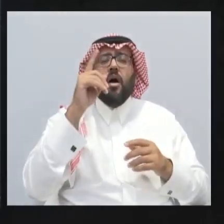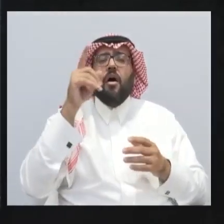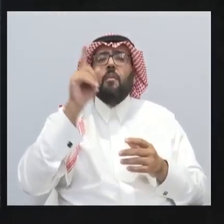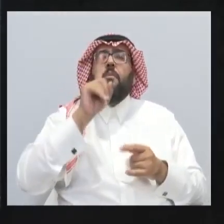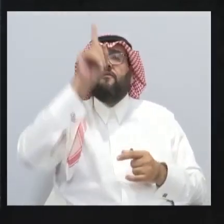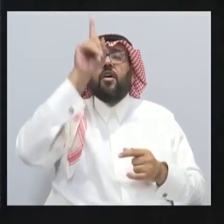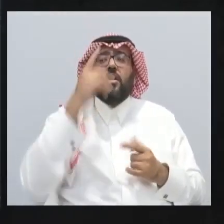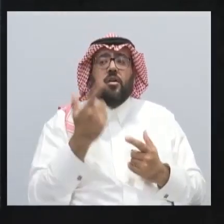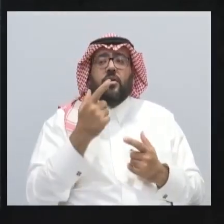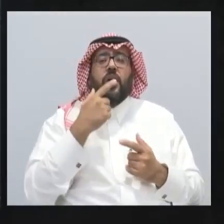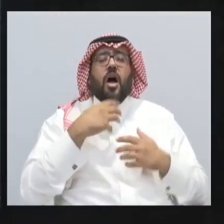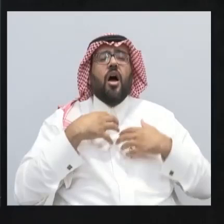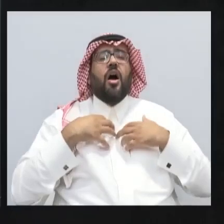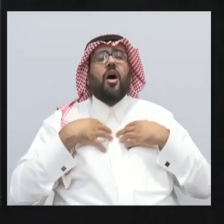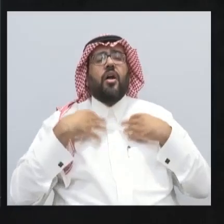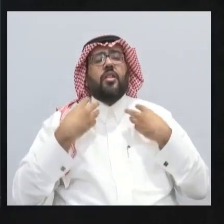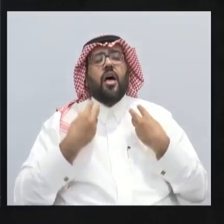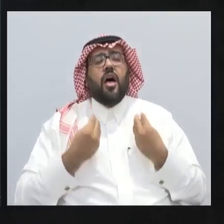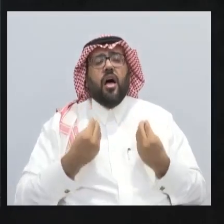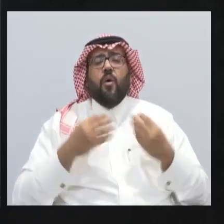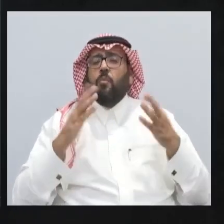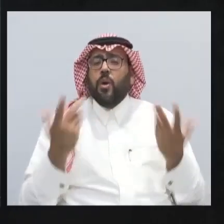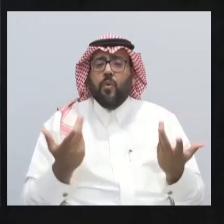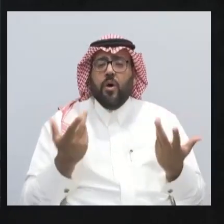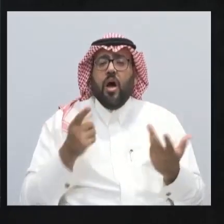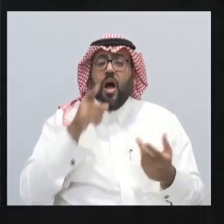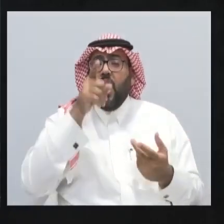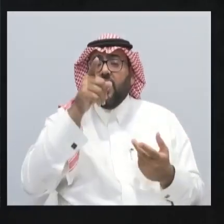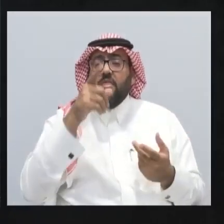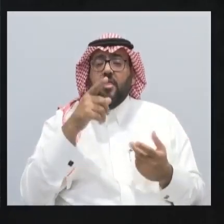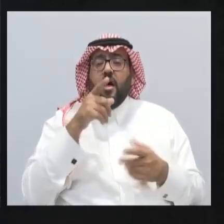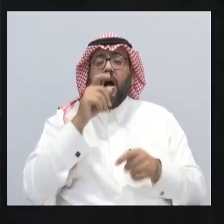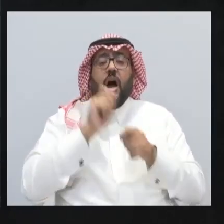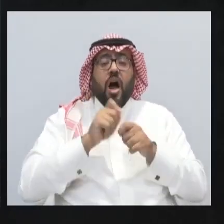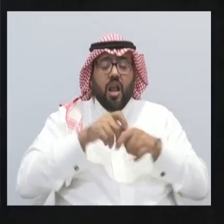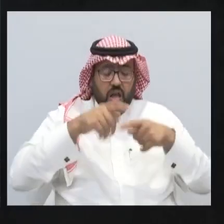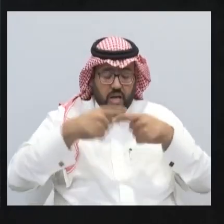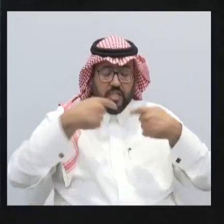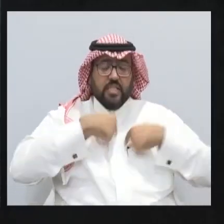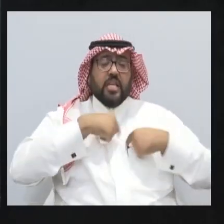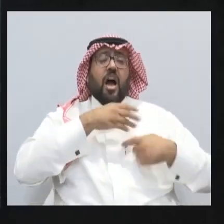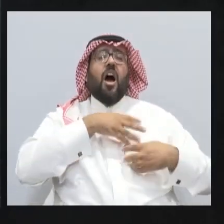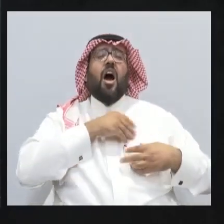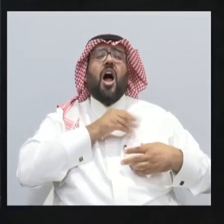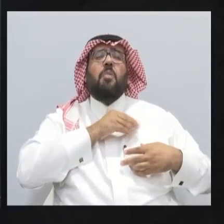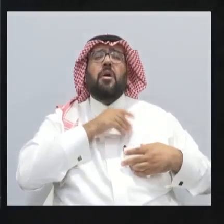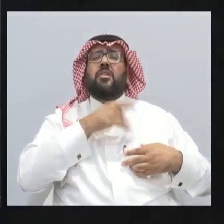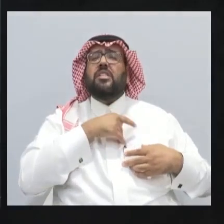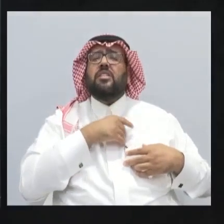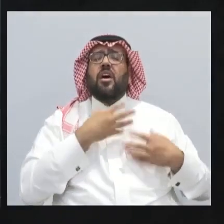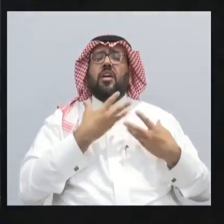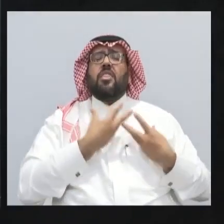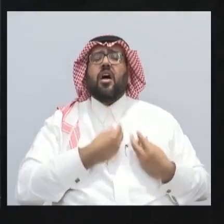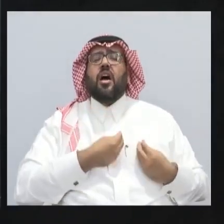لانها هي اللذه الذي خلقك يعرف ما هو الذي تحتاج اليه من سلامه قلبك واطمئنان نفسك